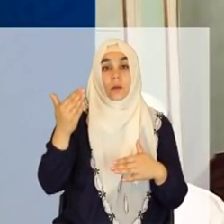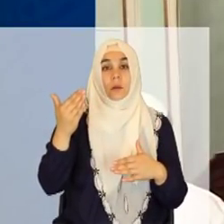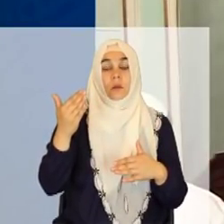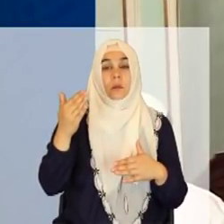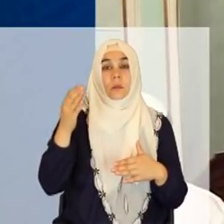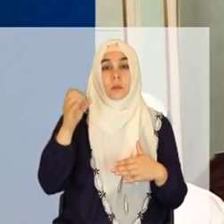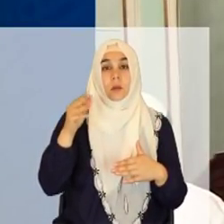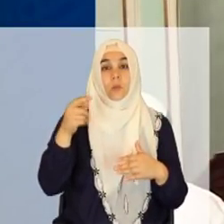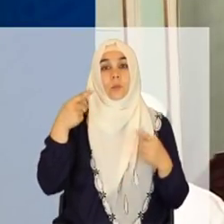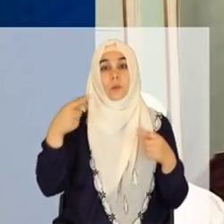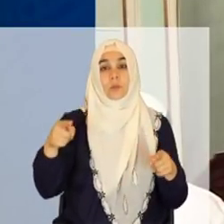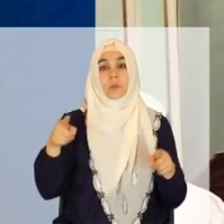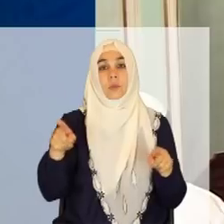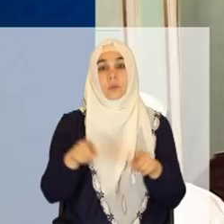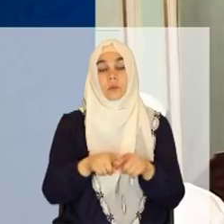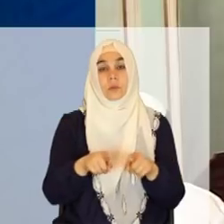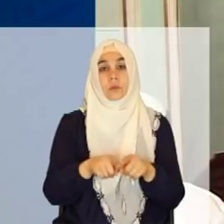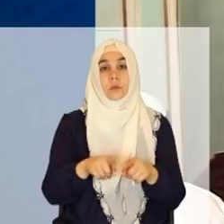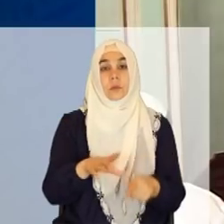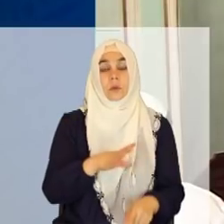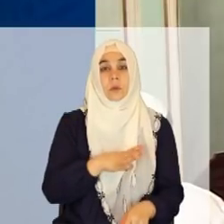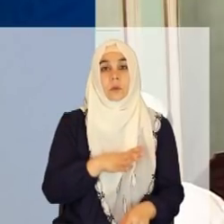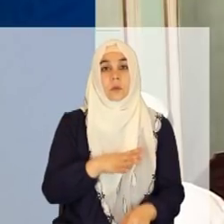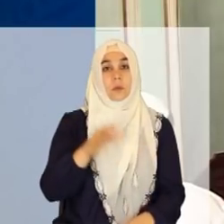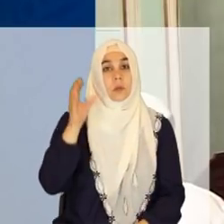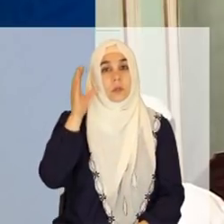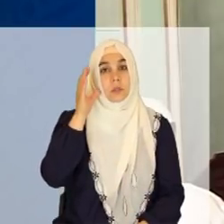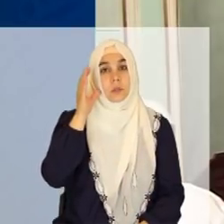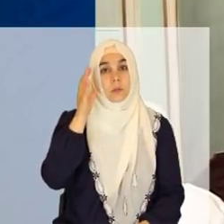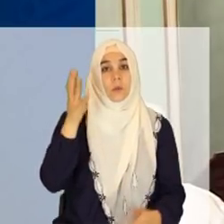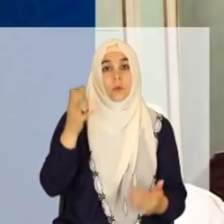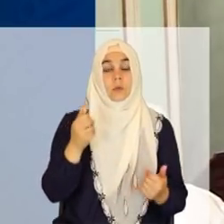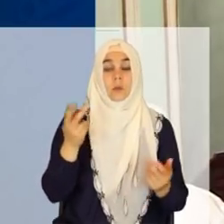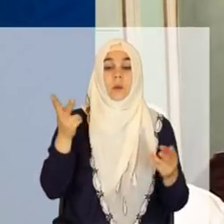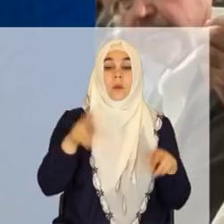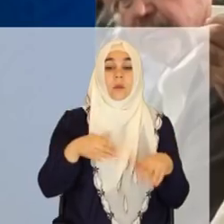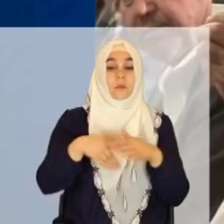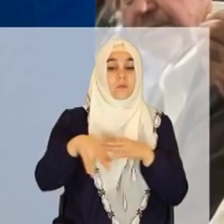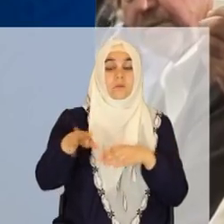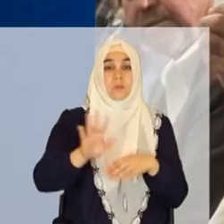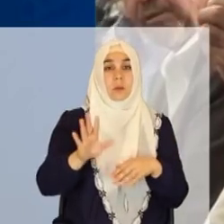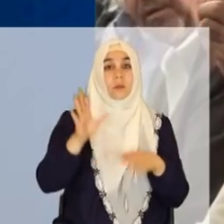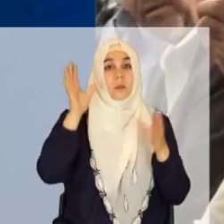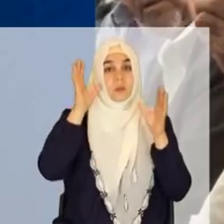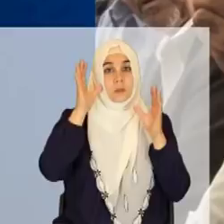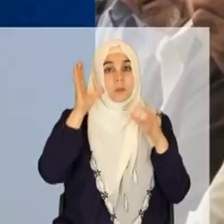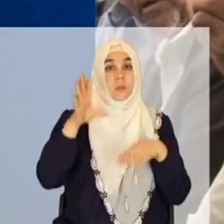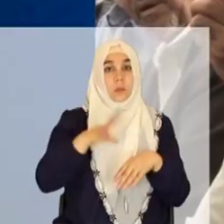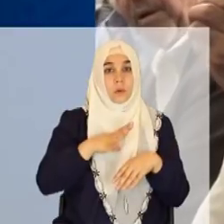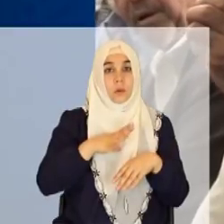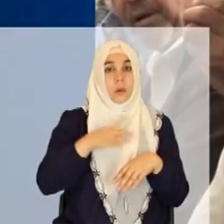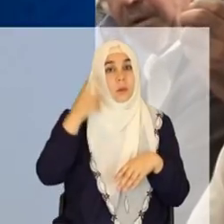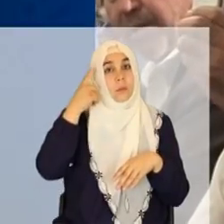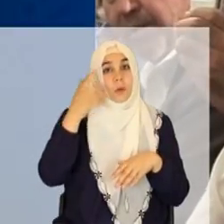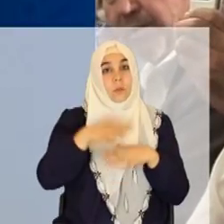vassalomni boshqalardan farqi ham shu. Eshitganini eshitib qo'yib ketavermaydi. Eshitgandan keyin